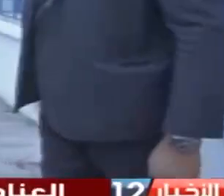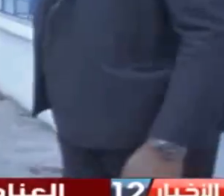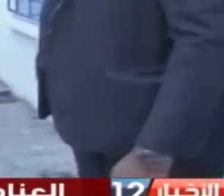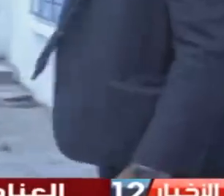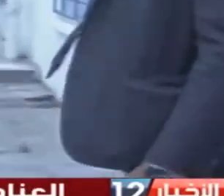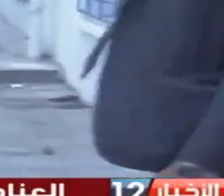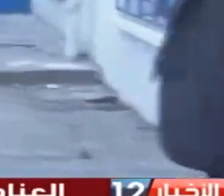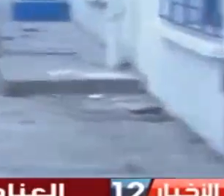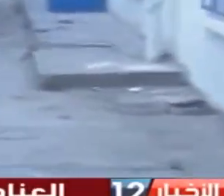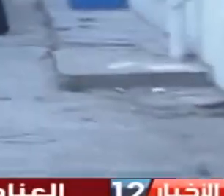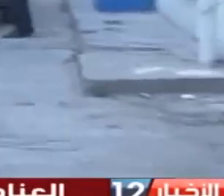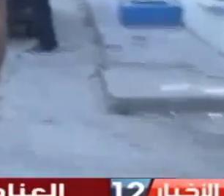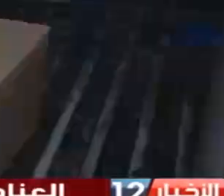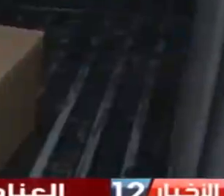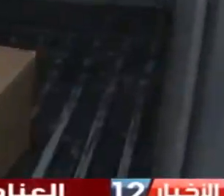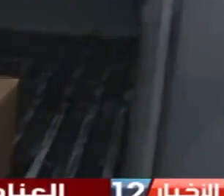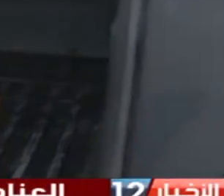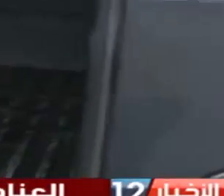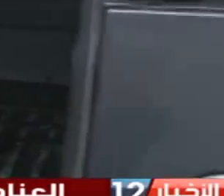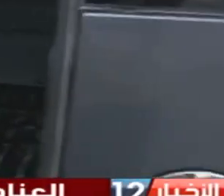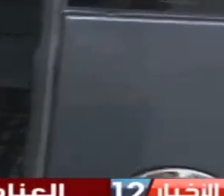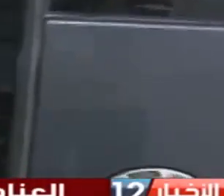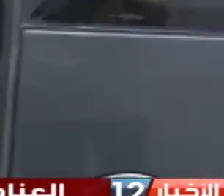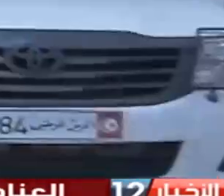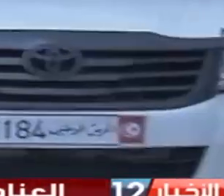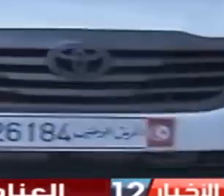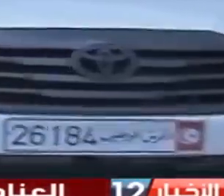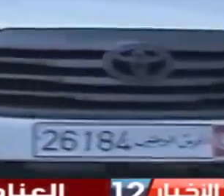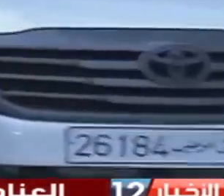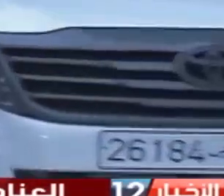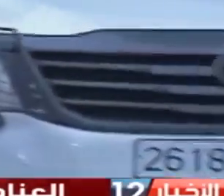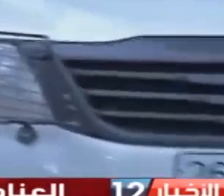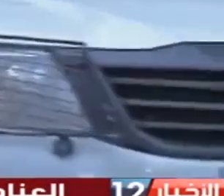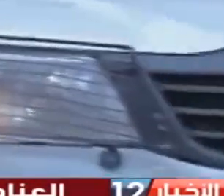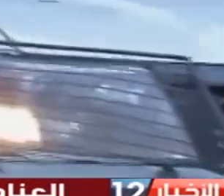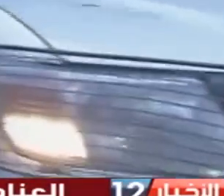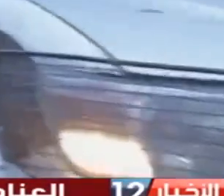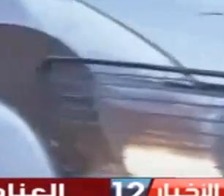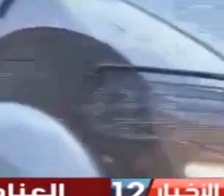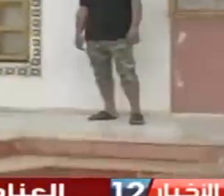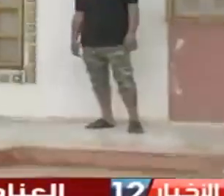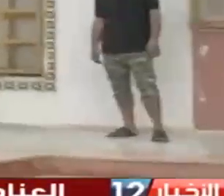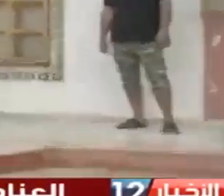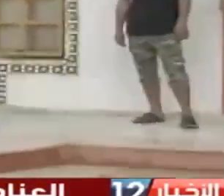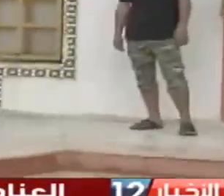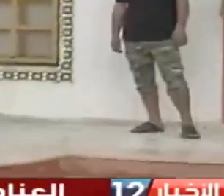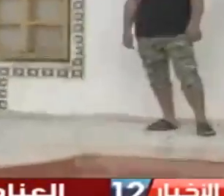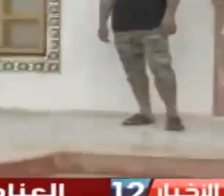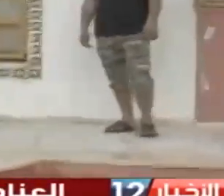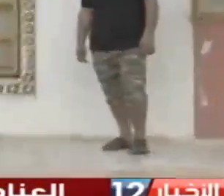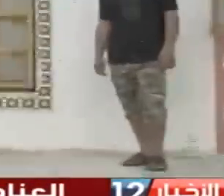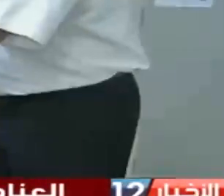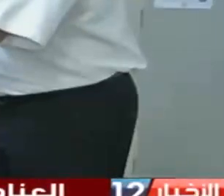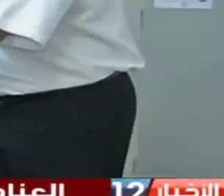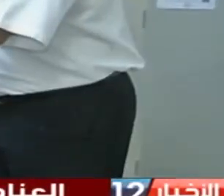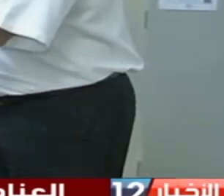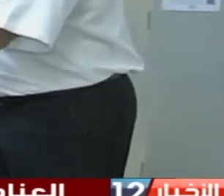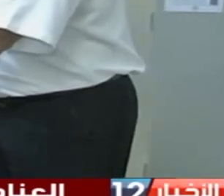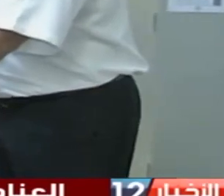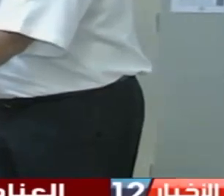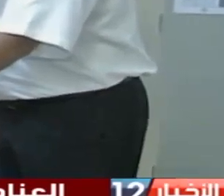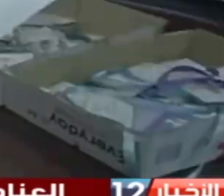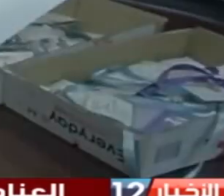غدا انطلاق الاختبارات الكتابية للبكالوريا، ولأول مرة على المستوى الوطني عملية بيضاء لتأمين مسار